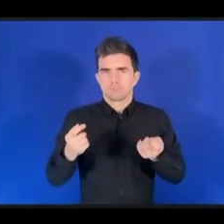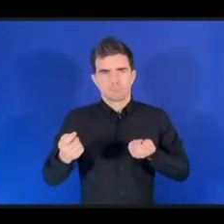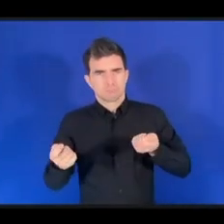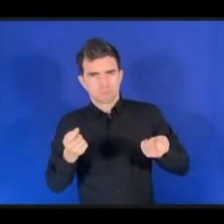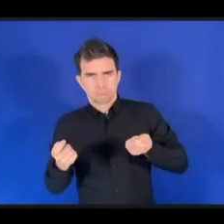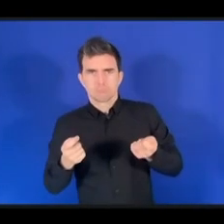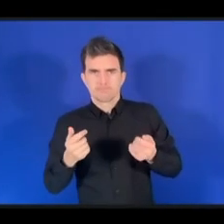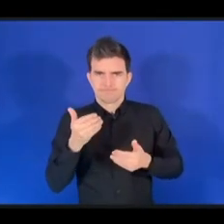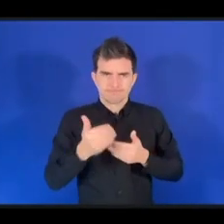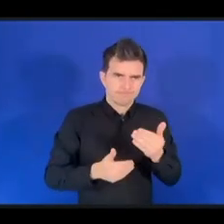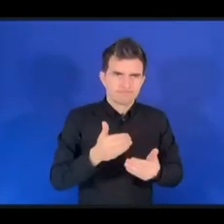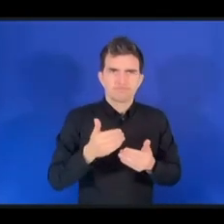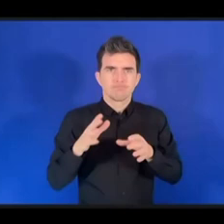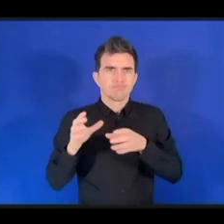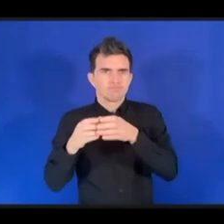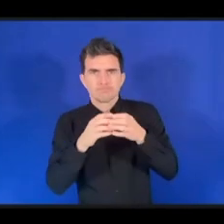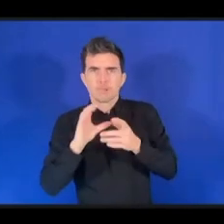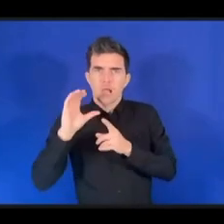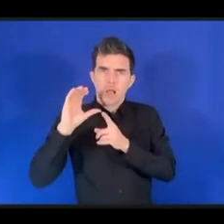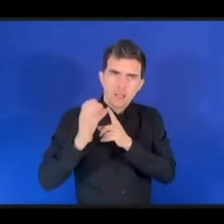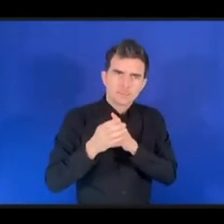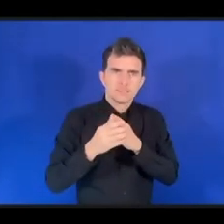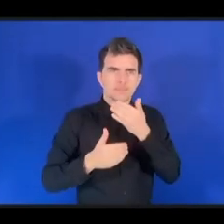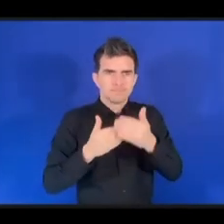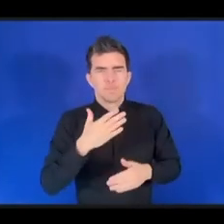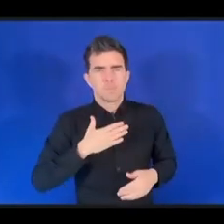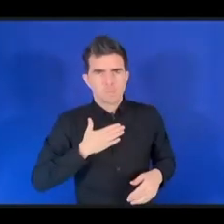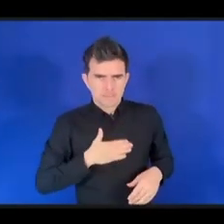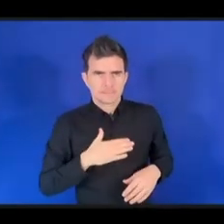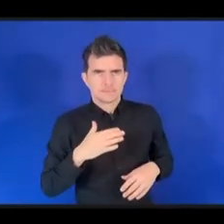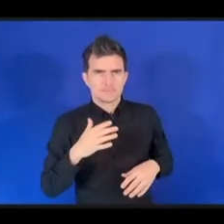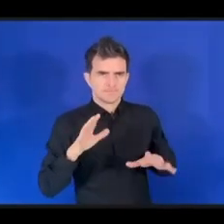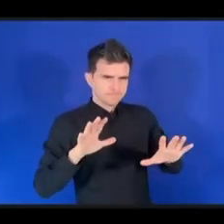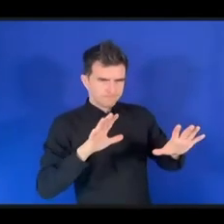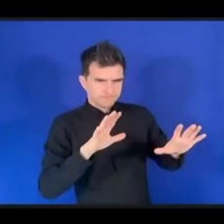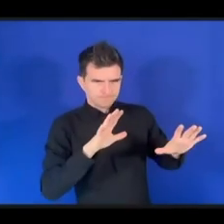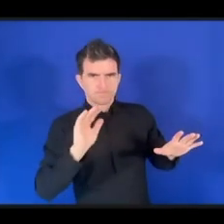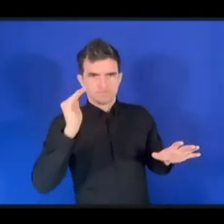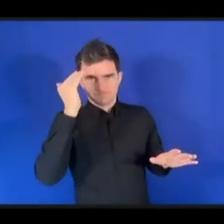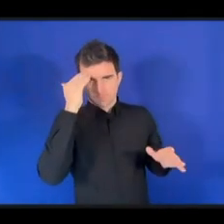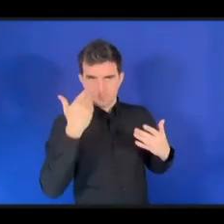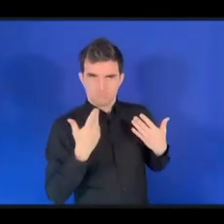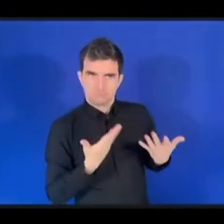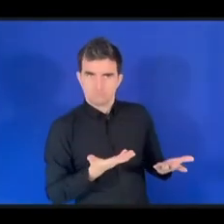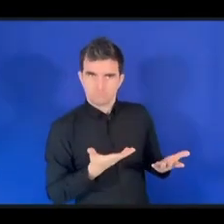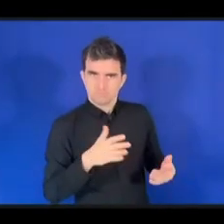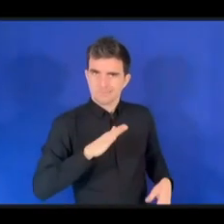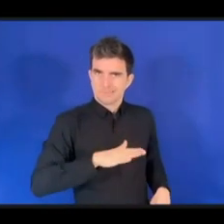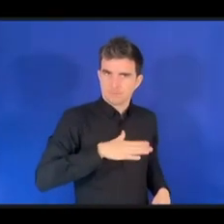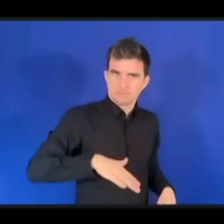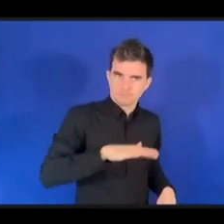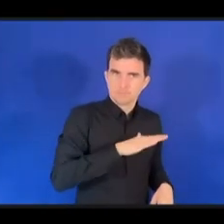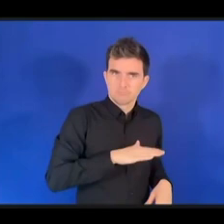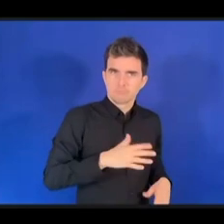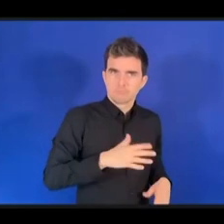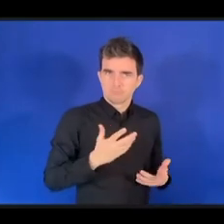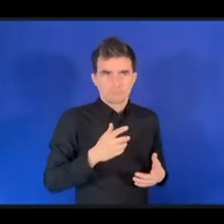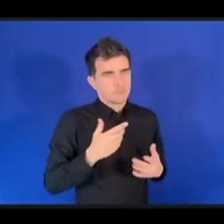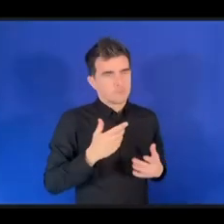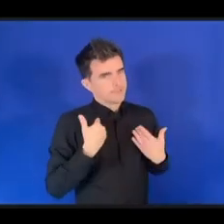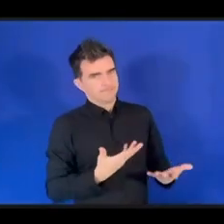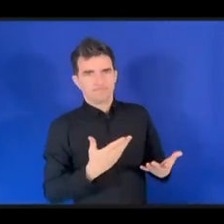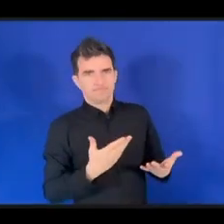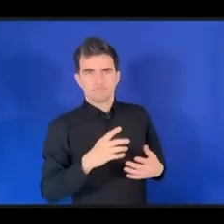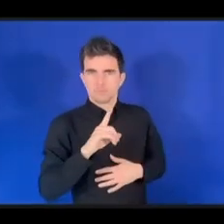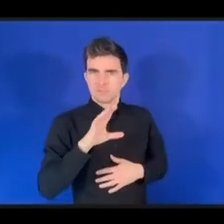récemment à Kyoto et ainsi Kyoto est redevenu la capitale